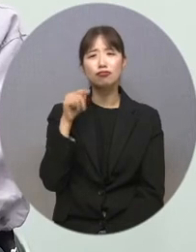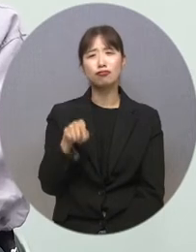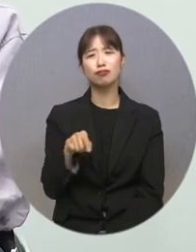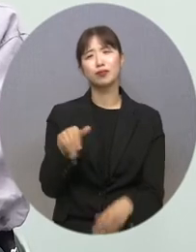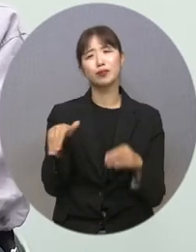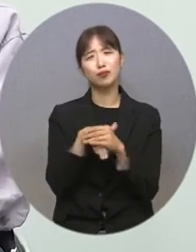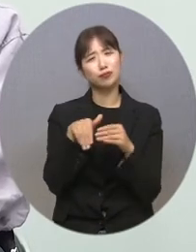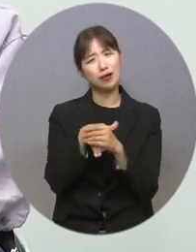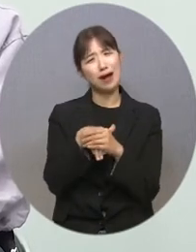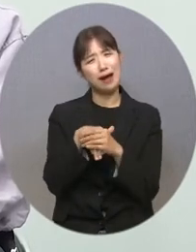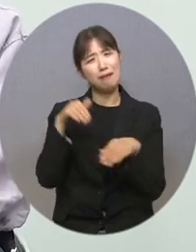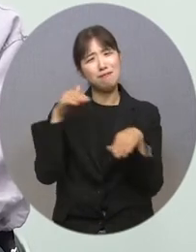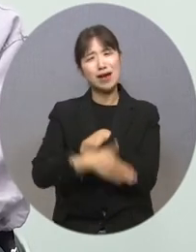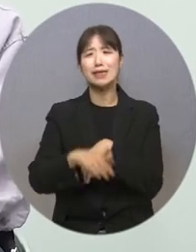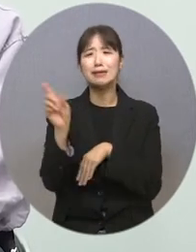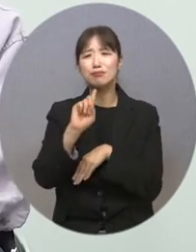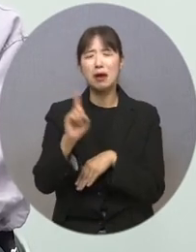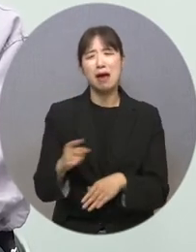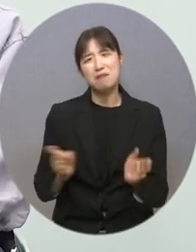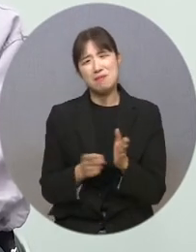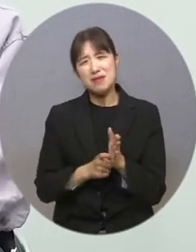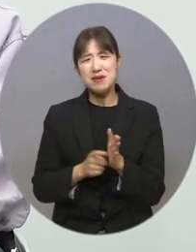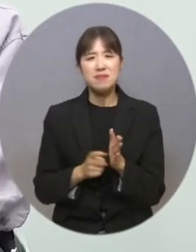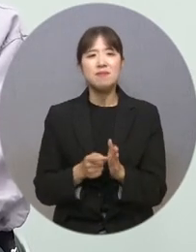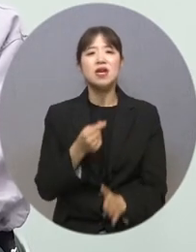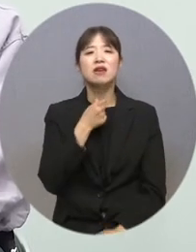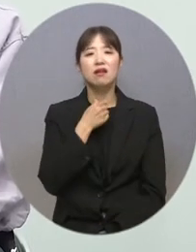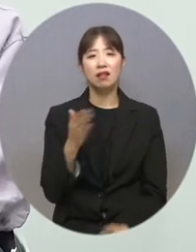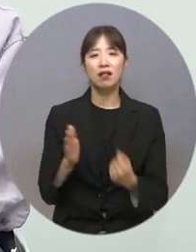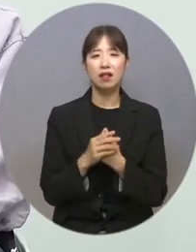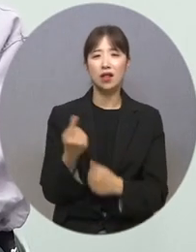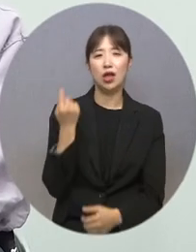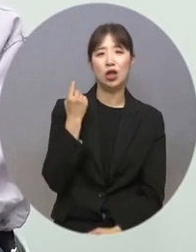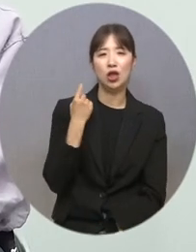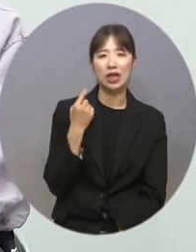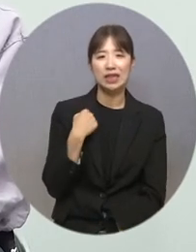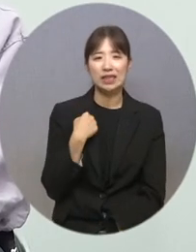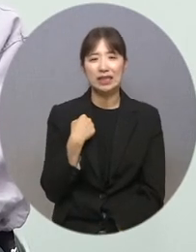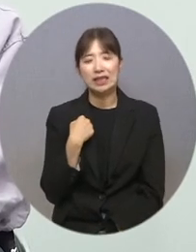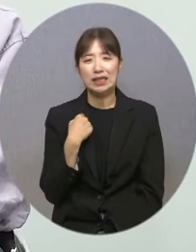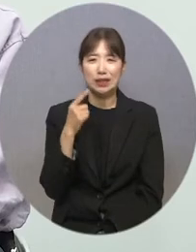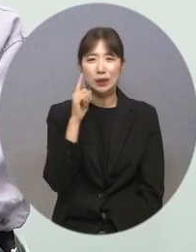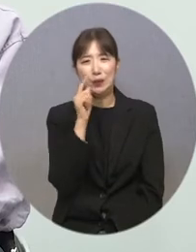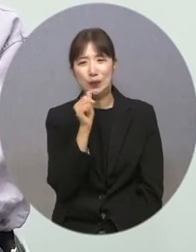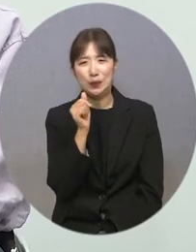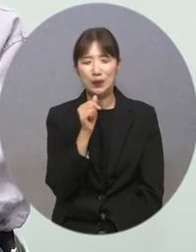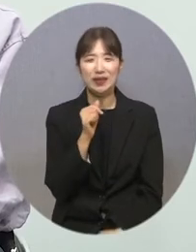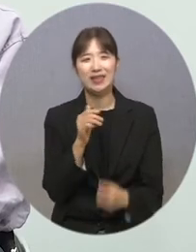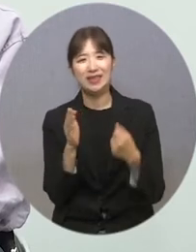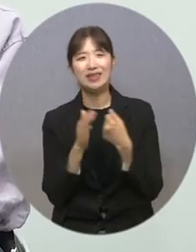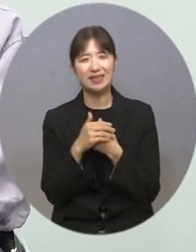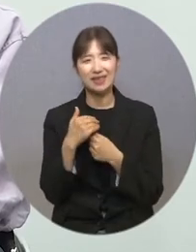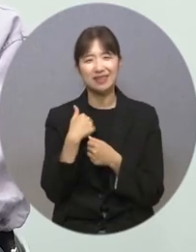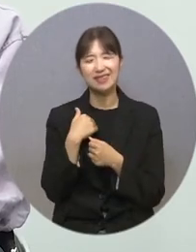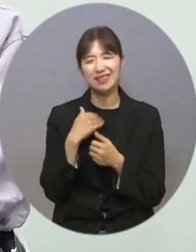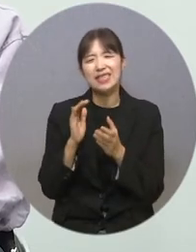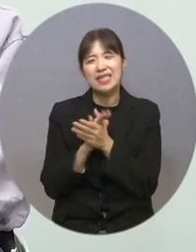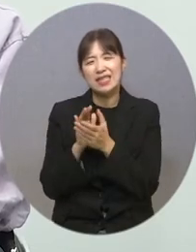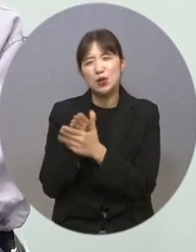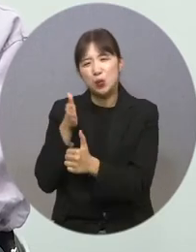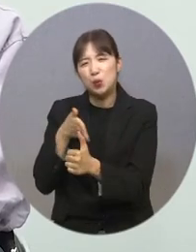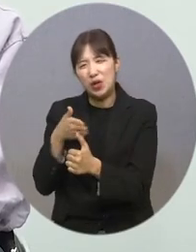좀 빨리빨리 문화가 재밌잖아요 그렇죠 압을 든 체력이 좀 보일 내서 그래서 제 친구들에게 같이 가서 먹고